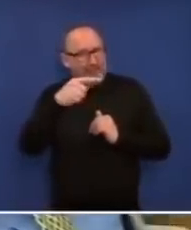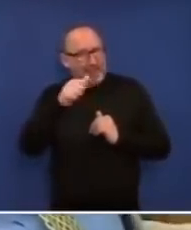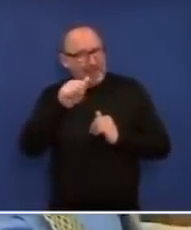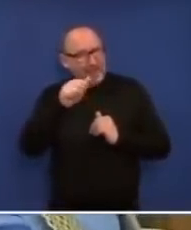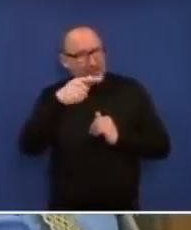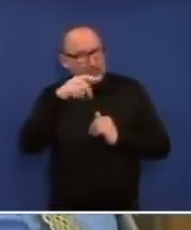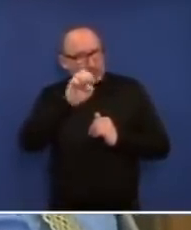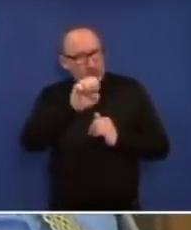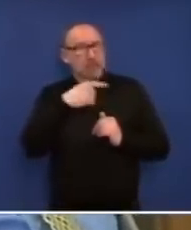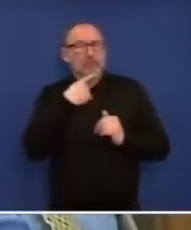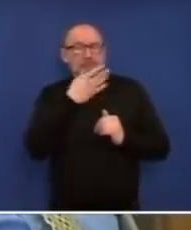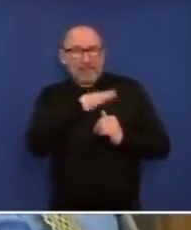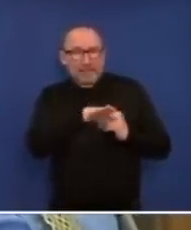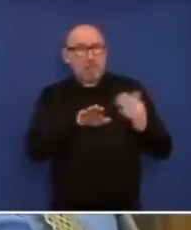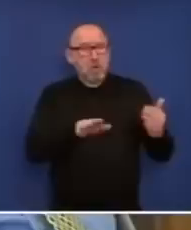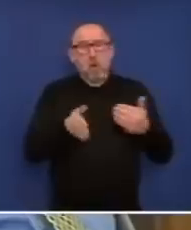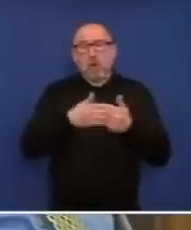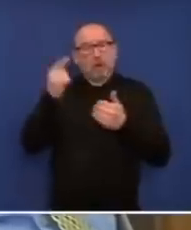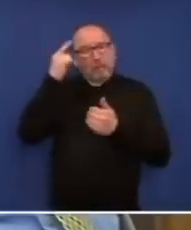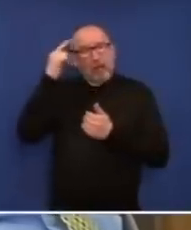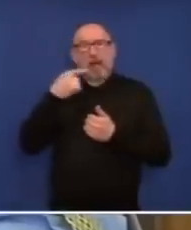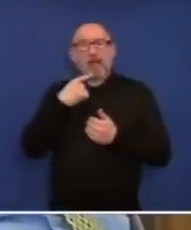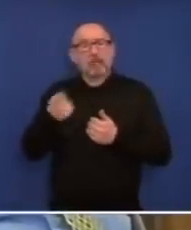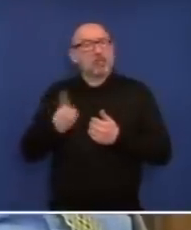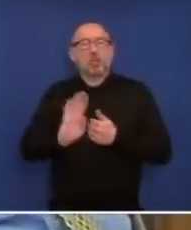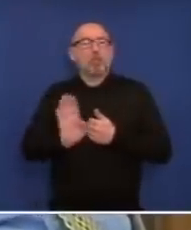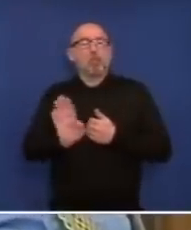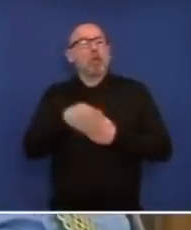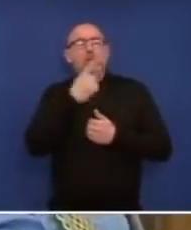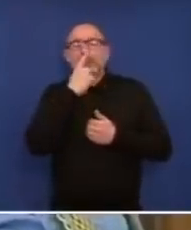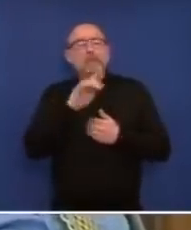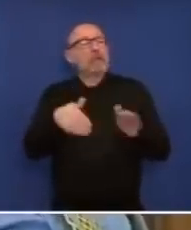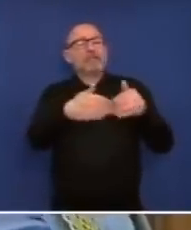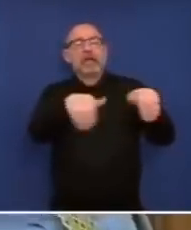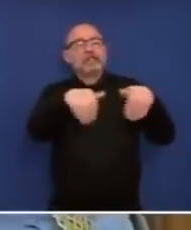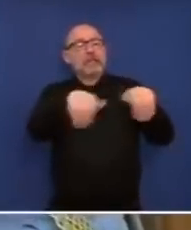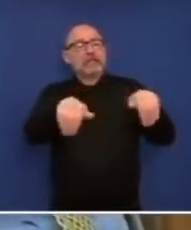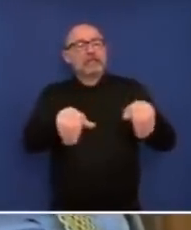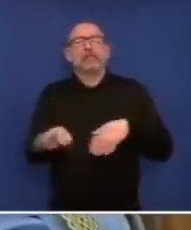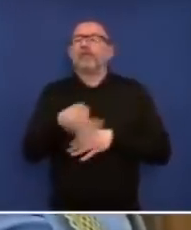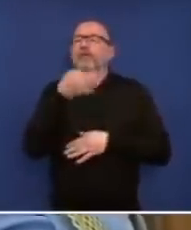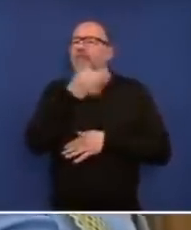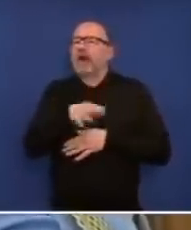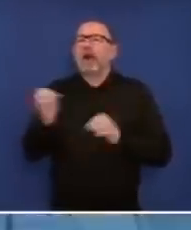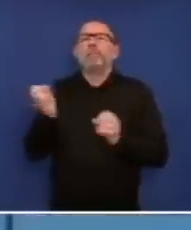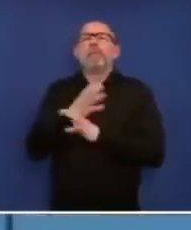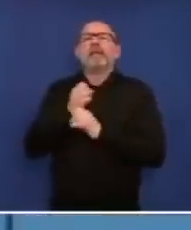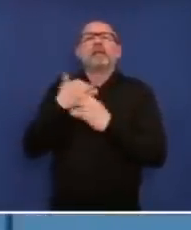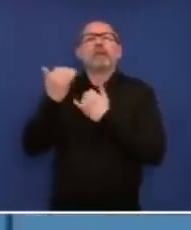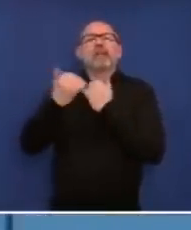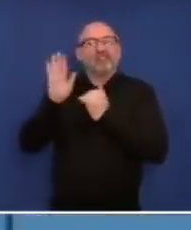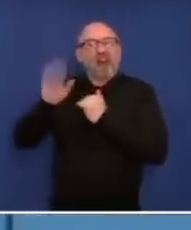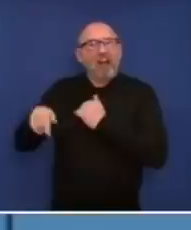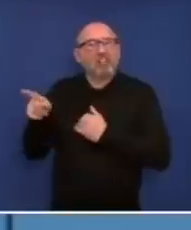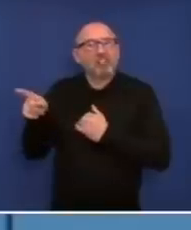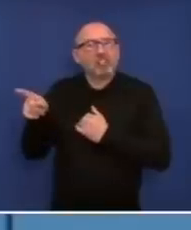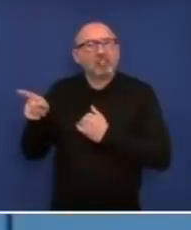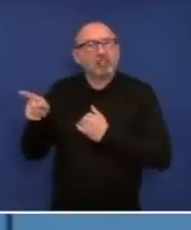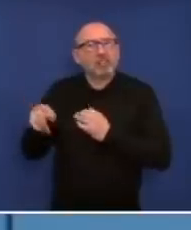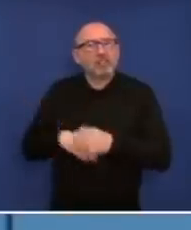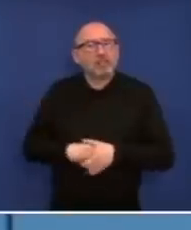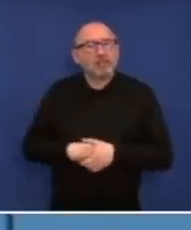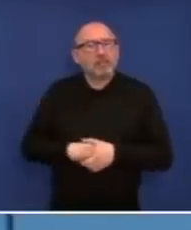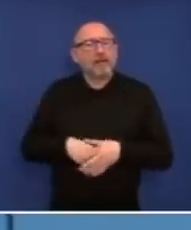die stationäre Versorgung zu keinem Zeitpunkt an ihre Grenzen gebracht. Waren diese Medienberichte falsch? Danke. Ich werde hier